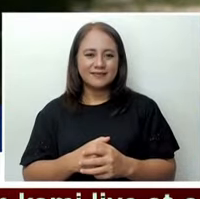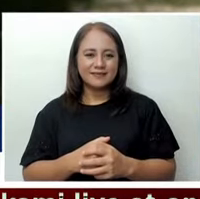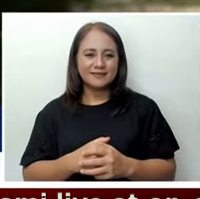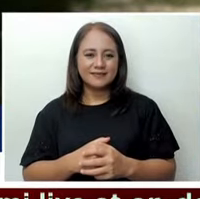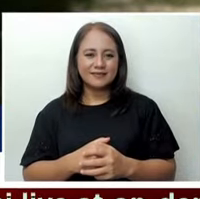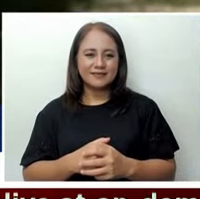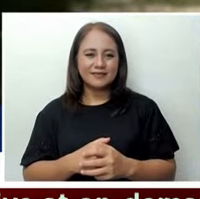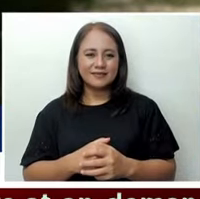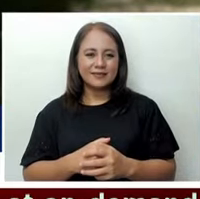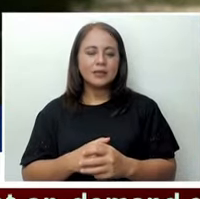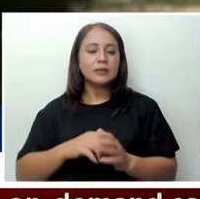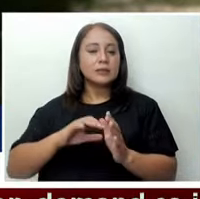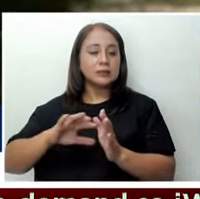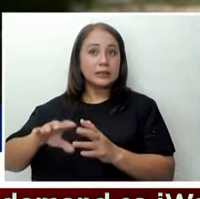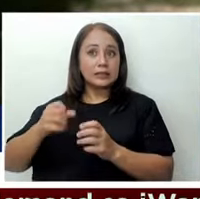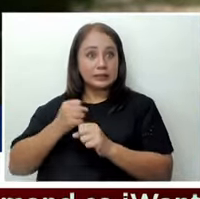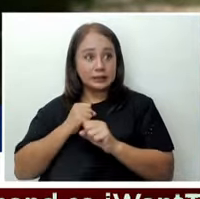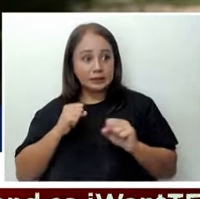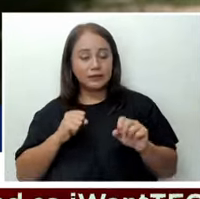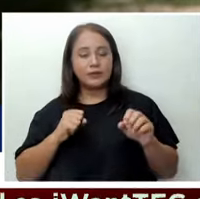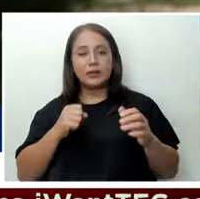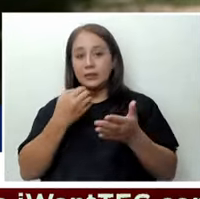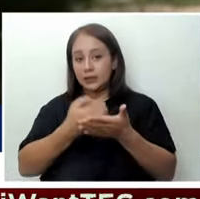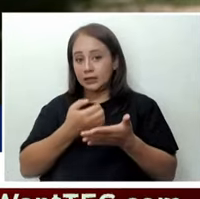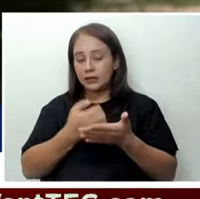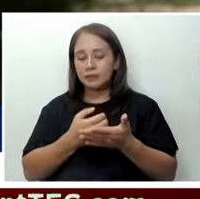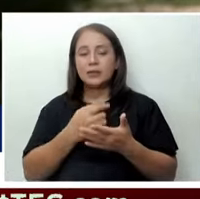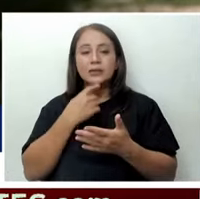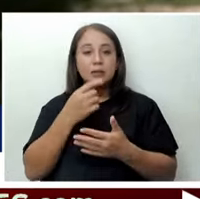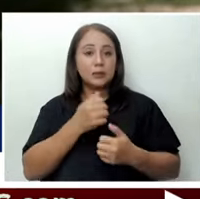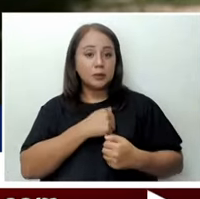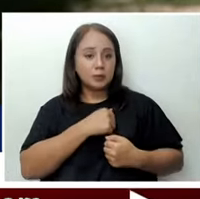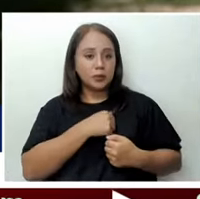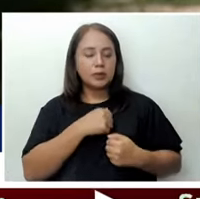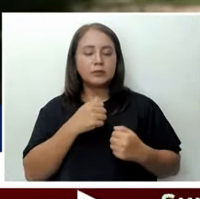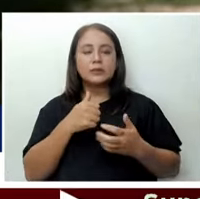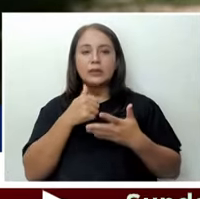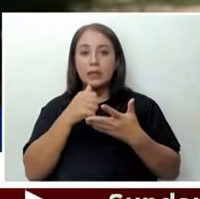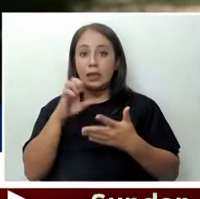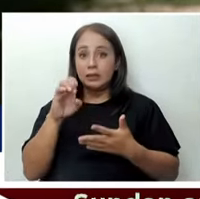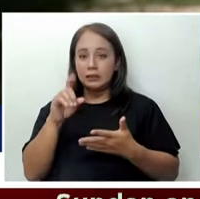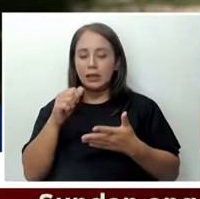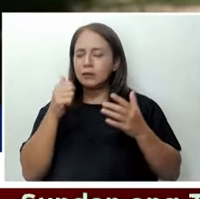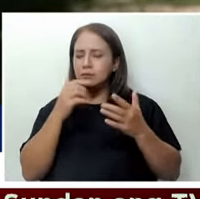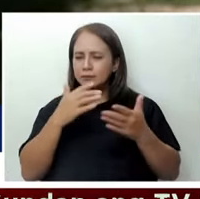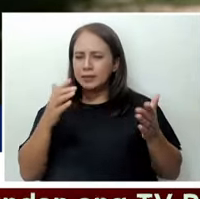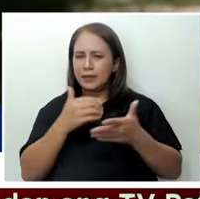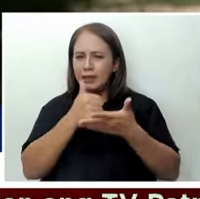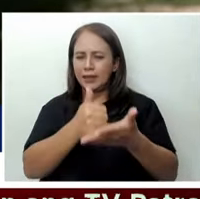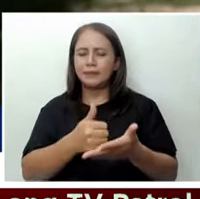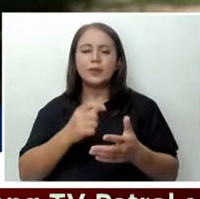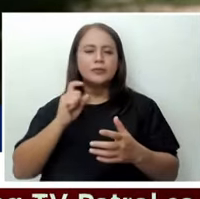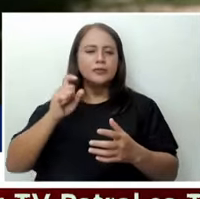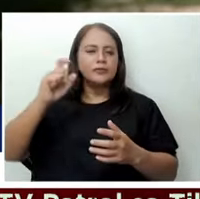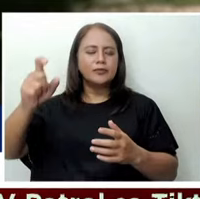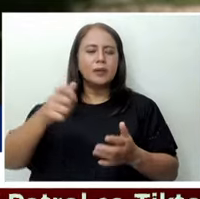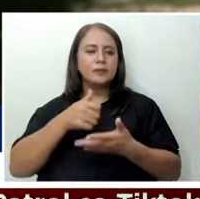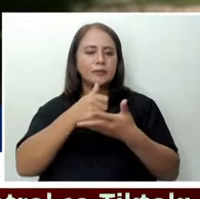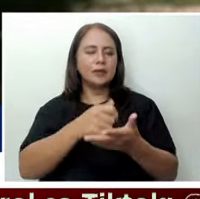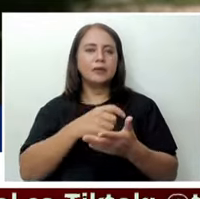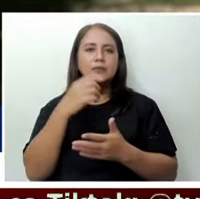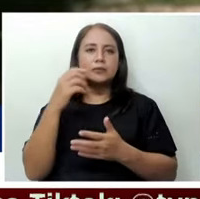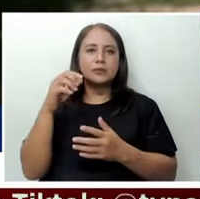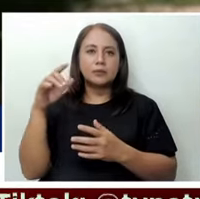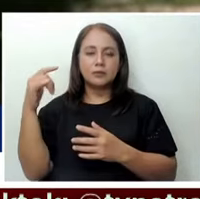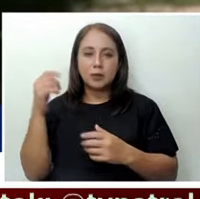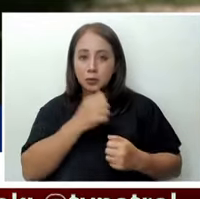Henry, bukod sa seguridad at ekonomiya, ayon sa AFP ay malaking tulong din ang EDCA sites para sa mabilis na pagresponde ng militar sa mga